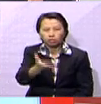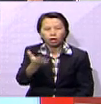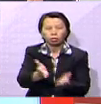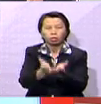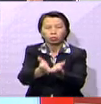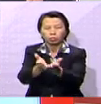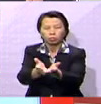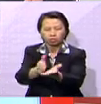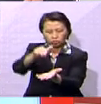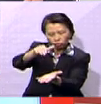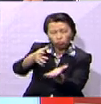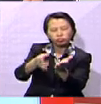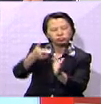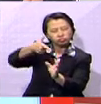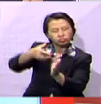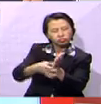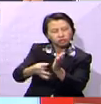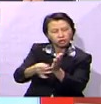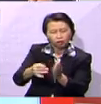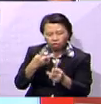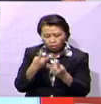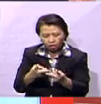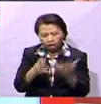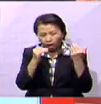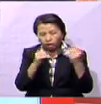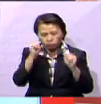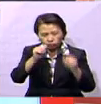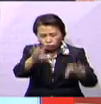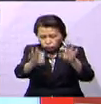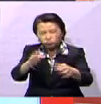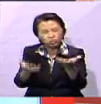mangsa seperti tong minyak memberikan harapan kembarnya akan ditemui.